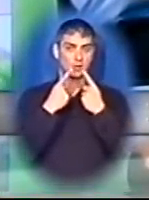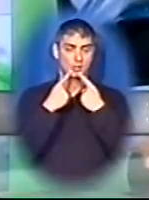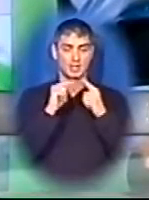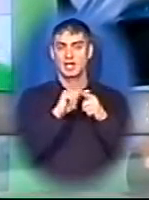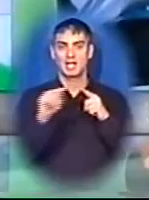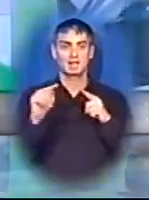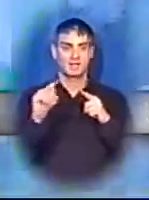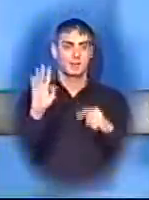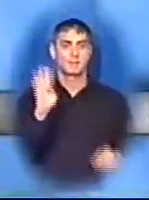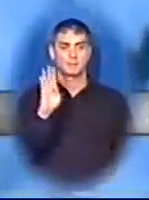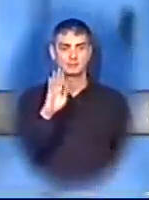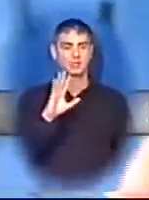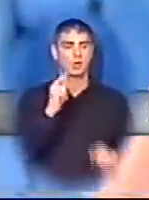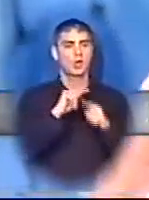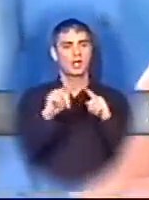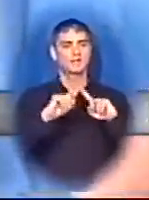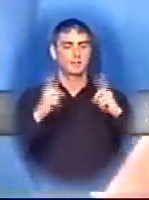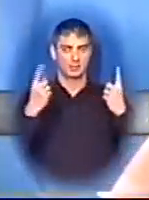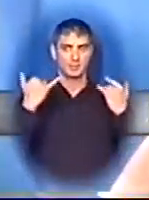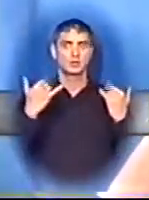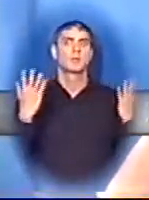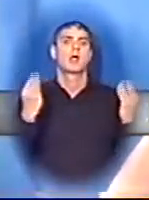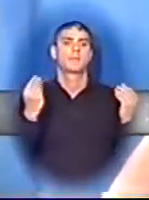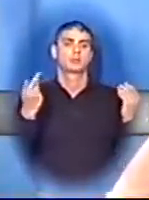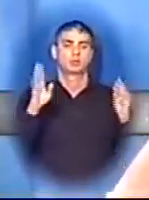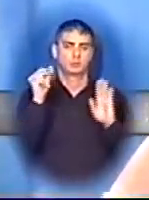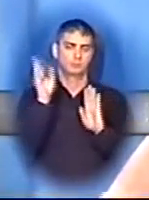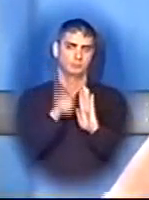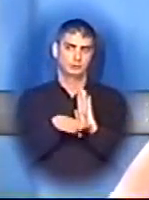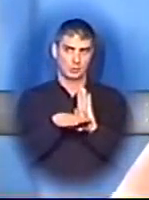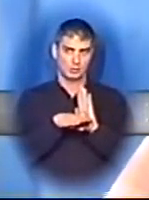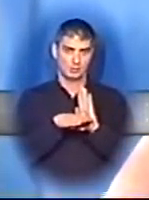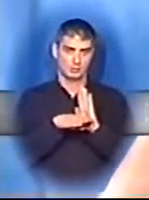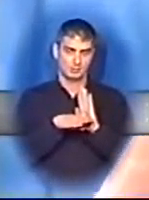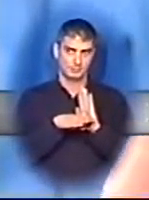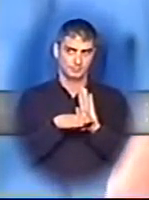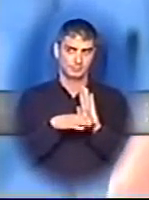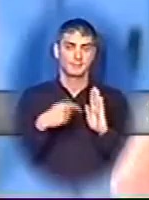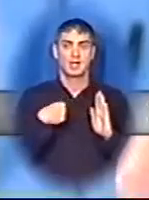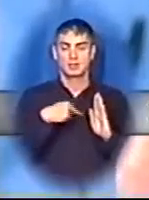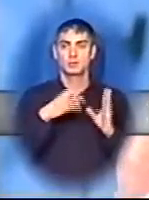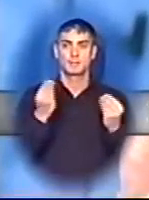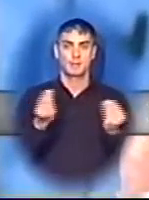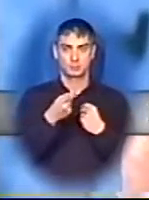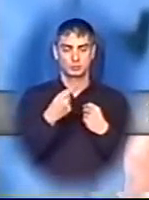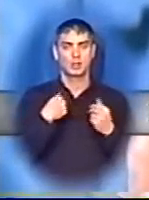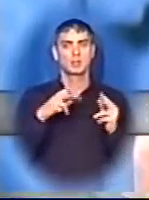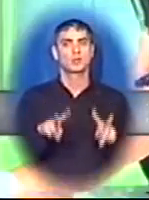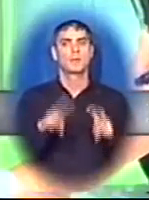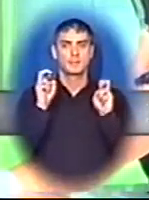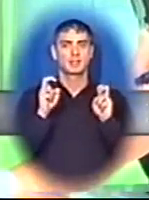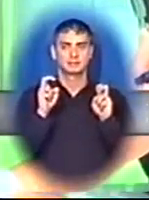קווי בזק או הקווים האחרים הם היום הרבה הרבה יותר זולים. אנחנו באמצעות המכשיר הזה כן מנצלים